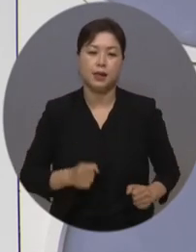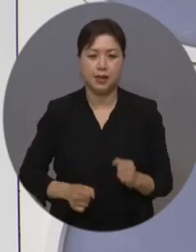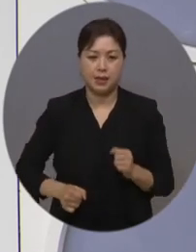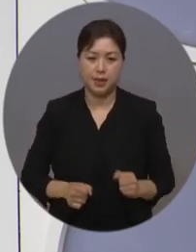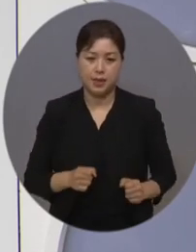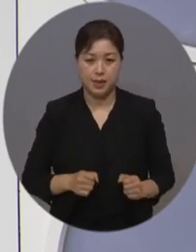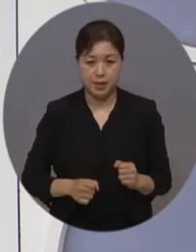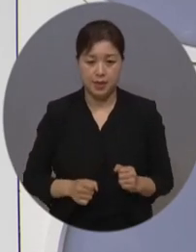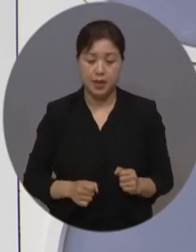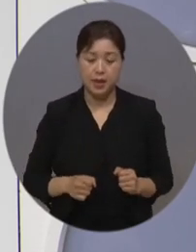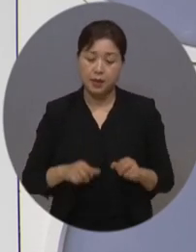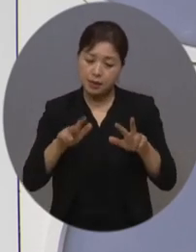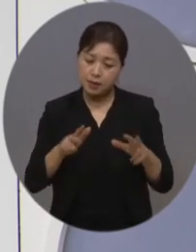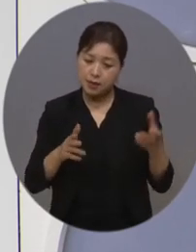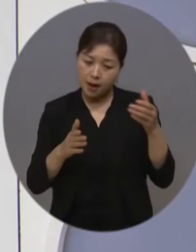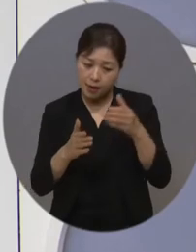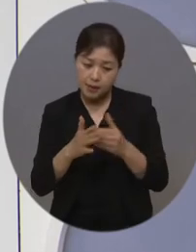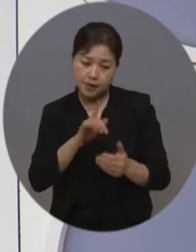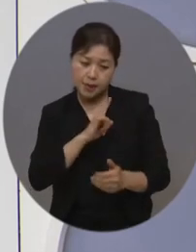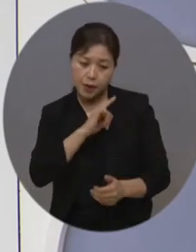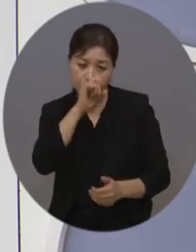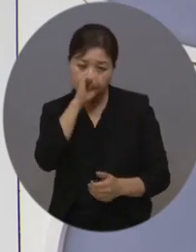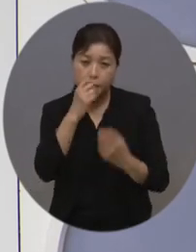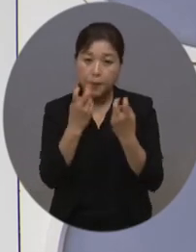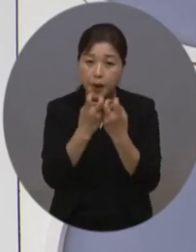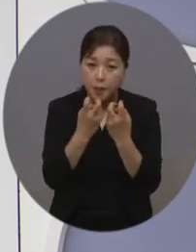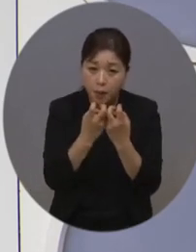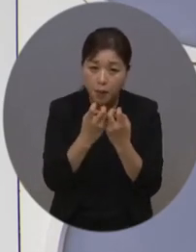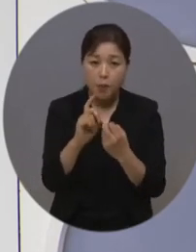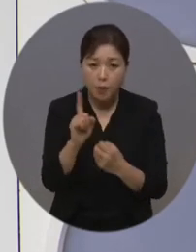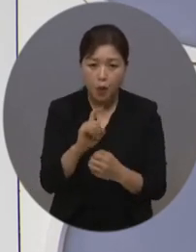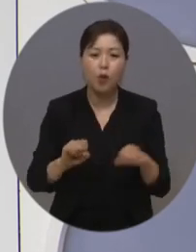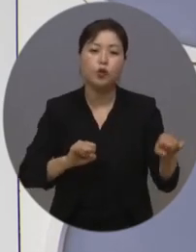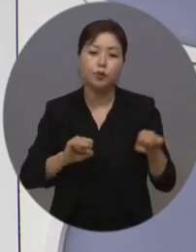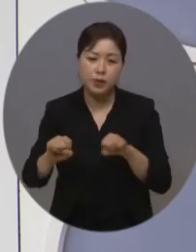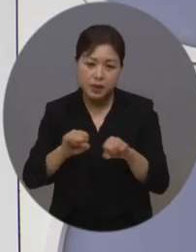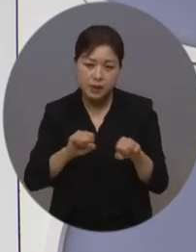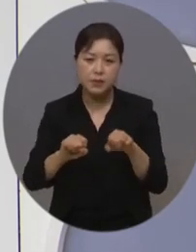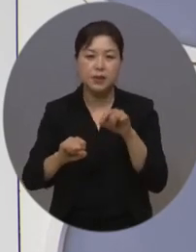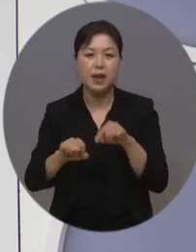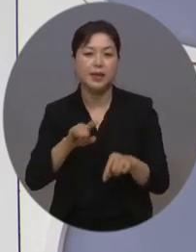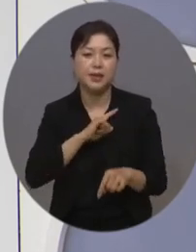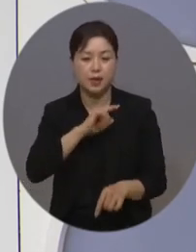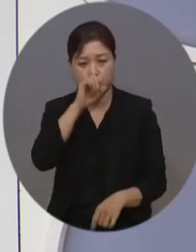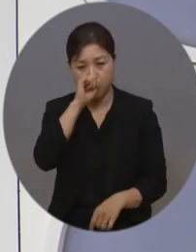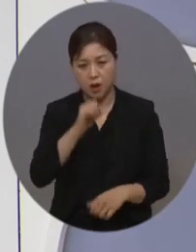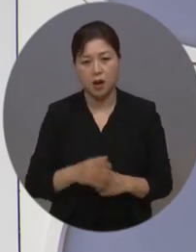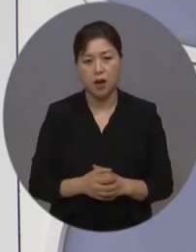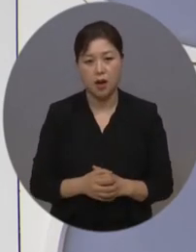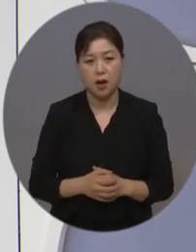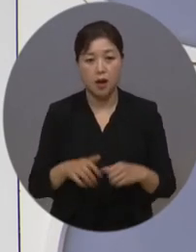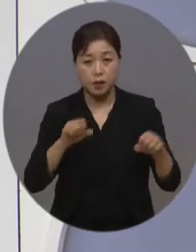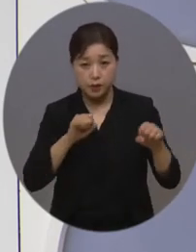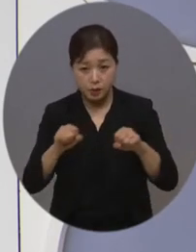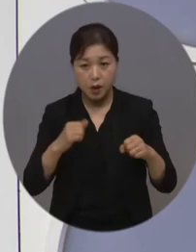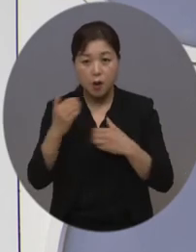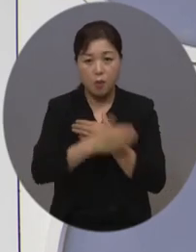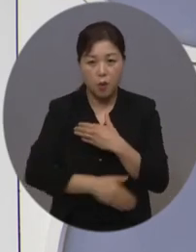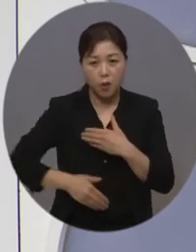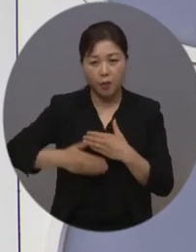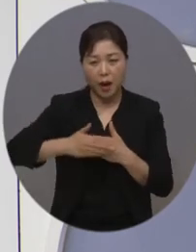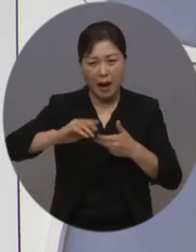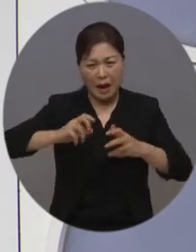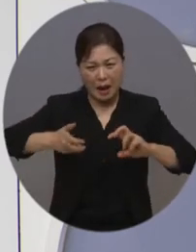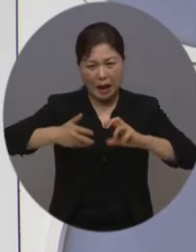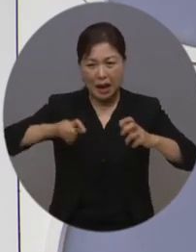했던 방법으로서는 움직이는 것이 제일 좋았던 방법인 것 같습니다. 아. 이게 움직이면은 이 근육이 긴장이